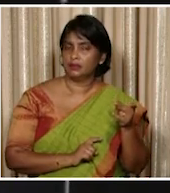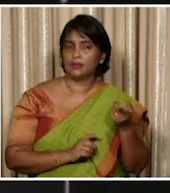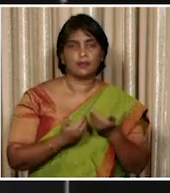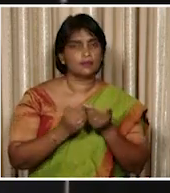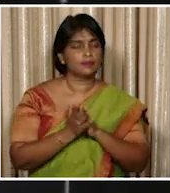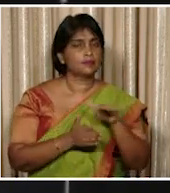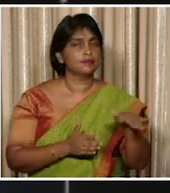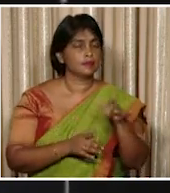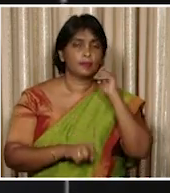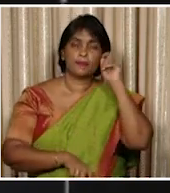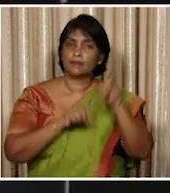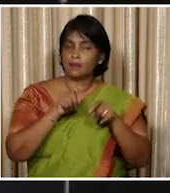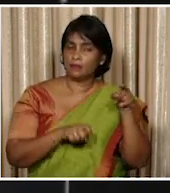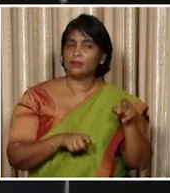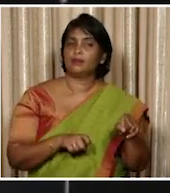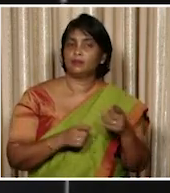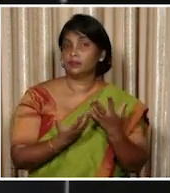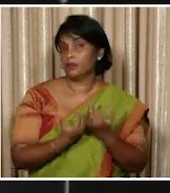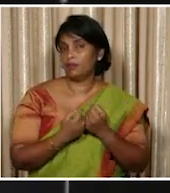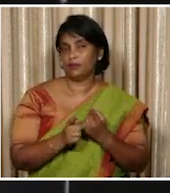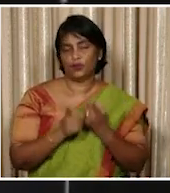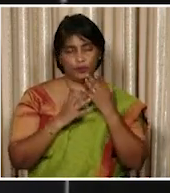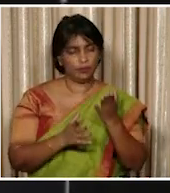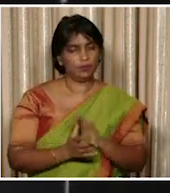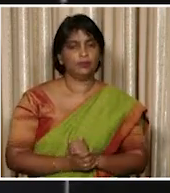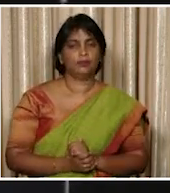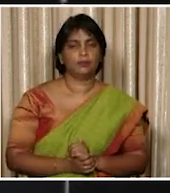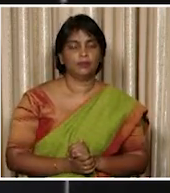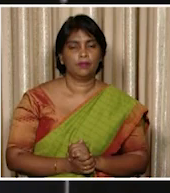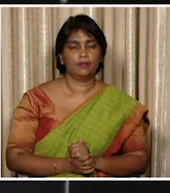தமங்க பிரதேசிய ஜனதாவகே ஓமனா வினுமே.